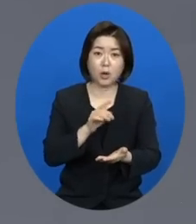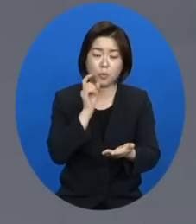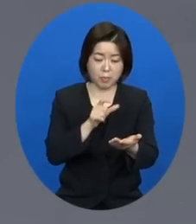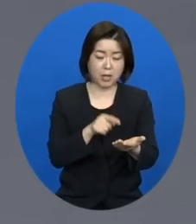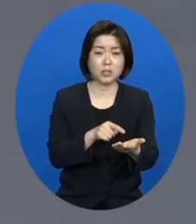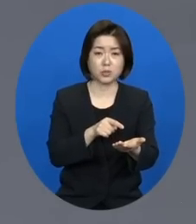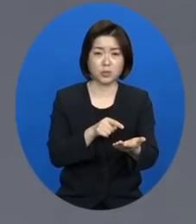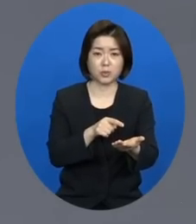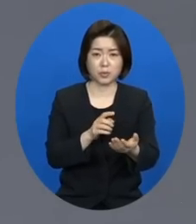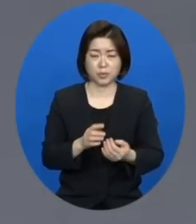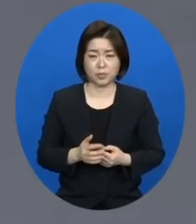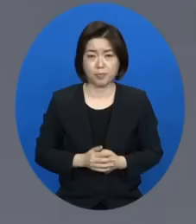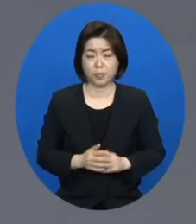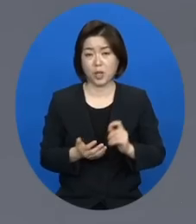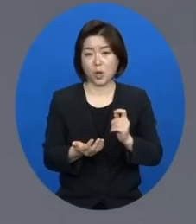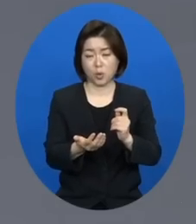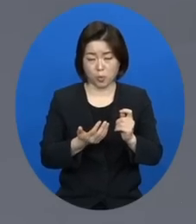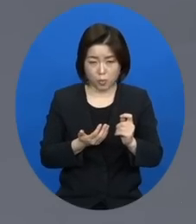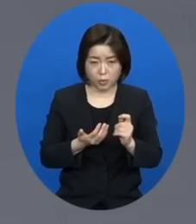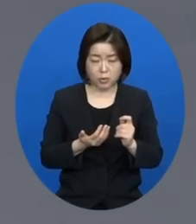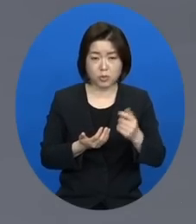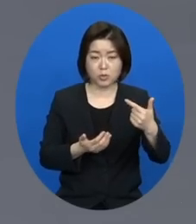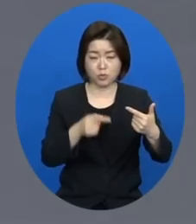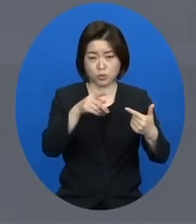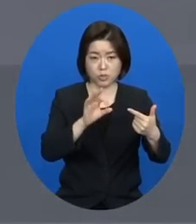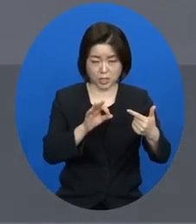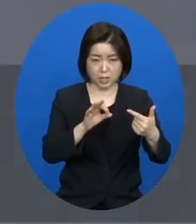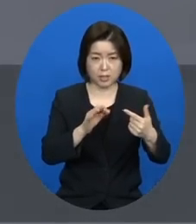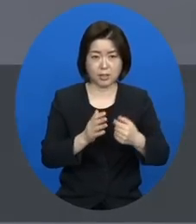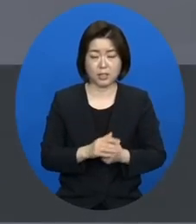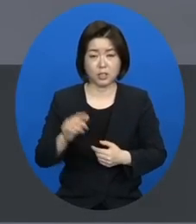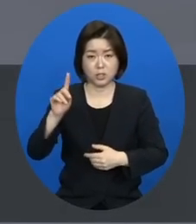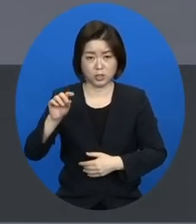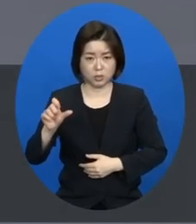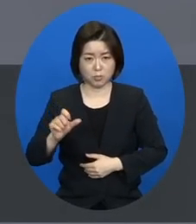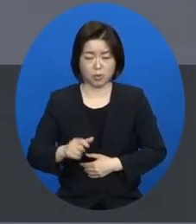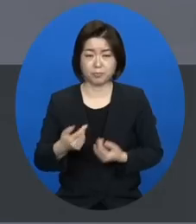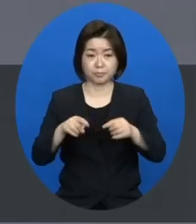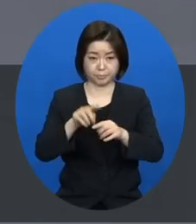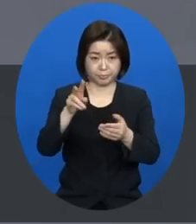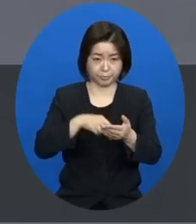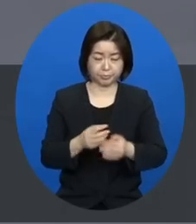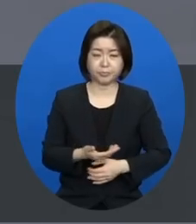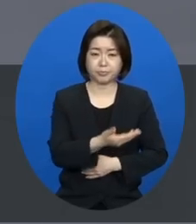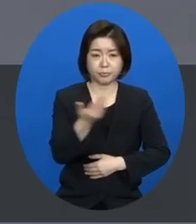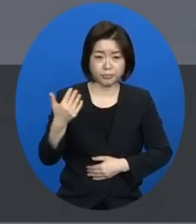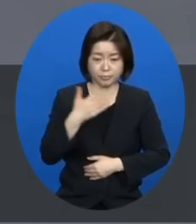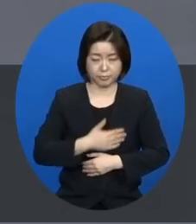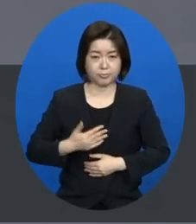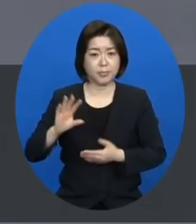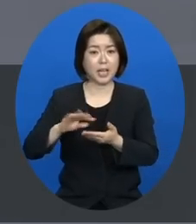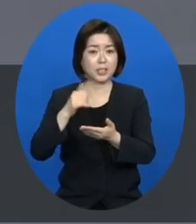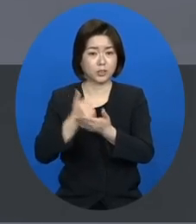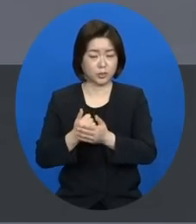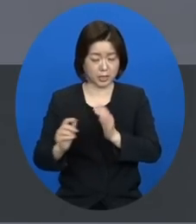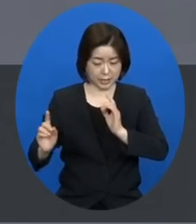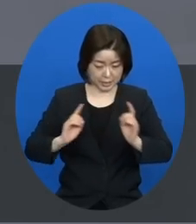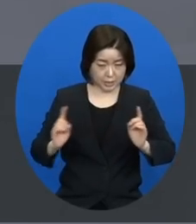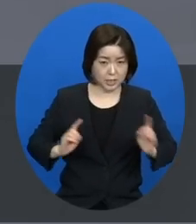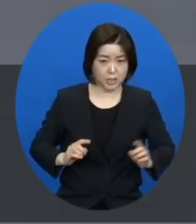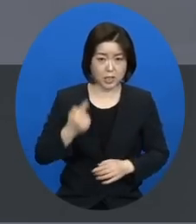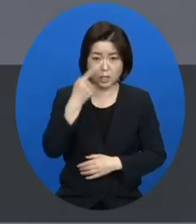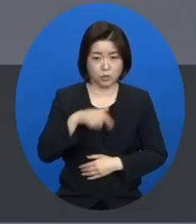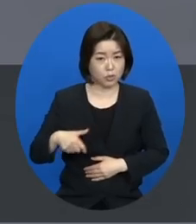있습니다. 고린도전서 6장 아까 읽은 15절인데요 우리 함께 읽겠습니다. 시작. 너희 몸이 그리스도의 지체인 줄을